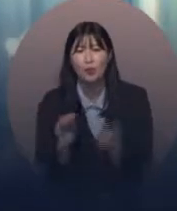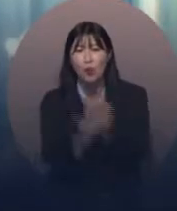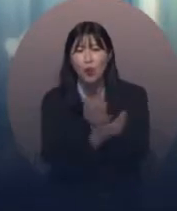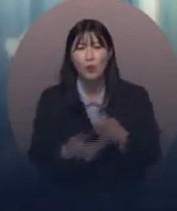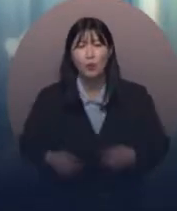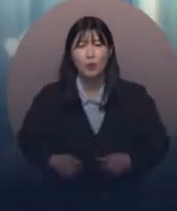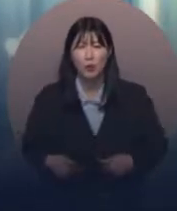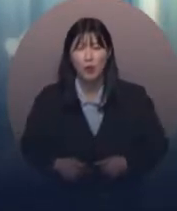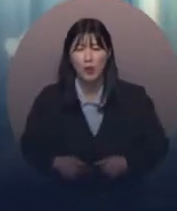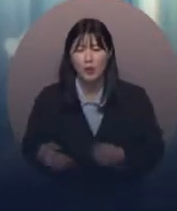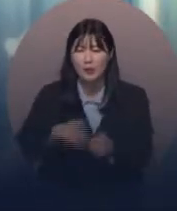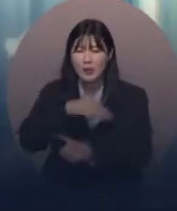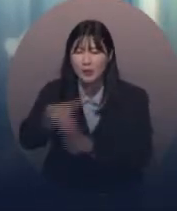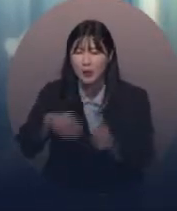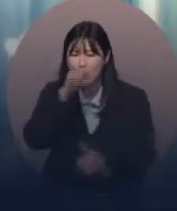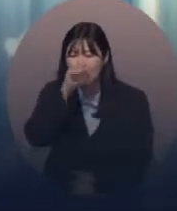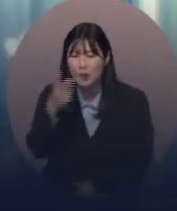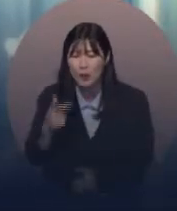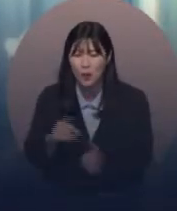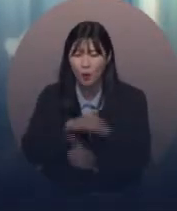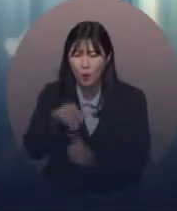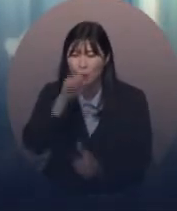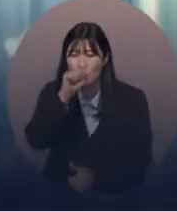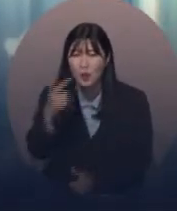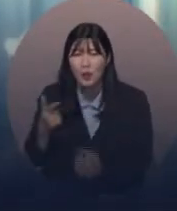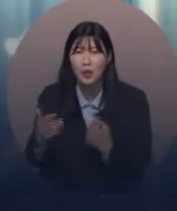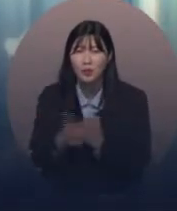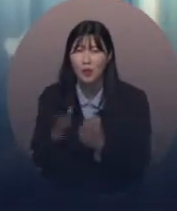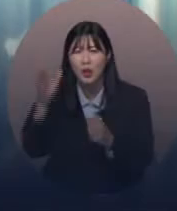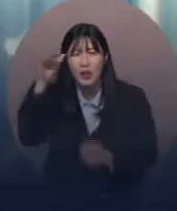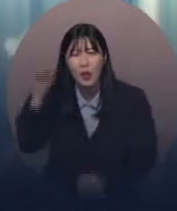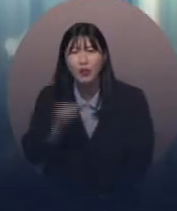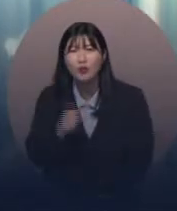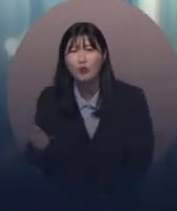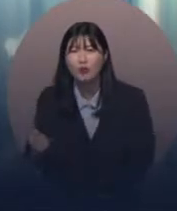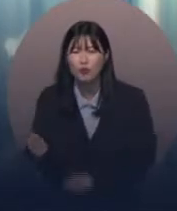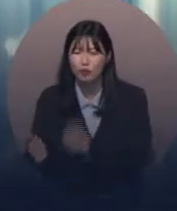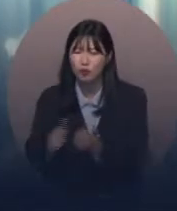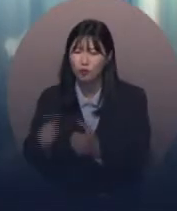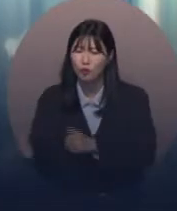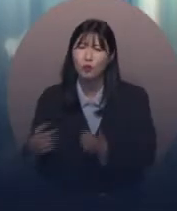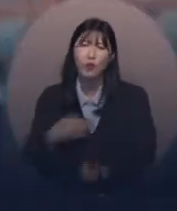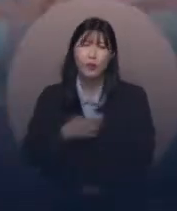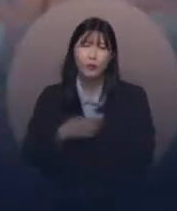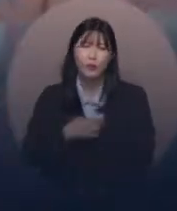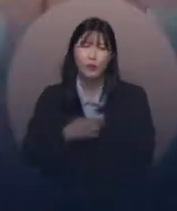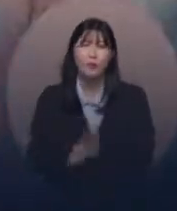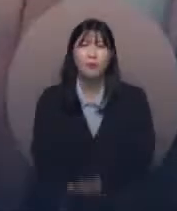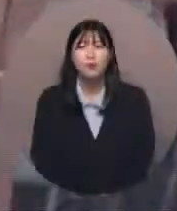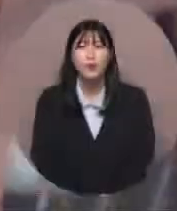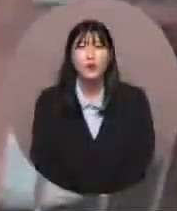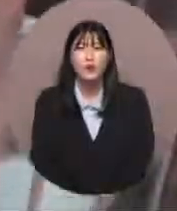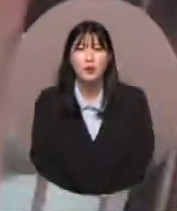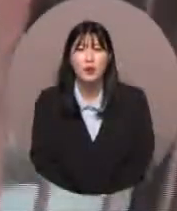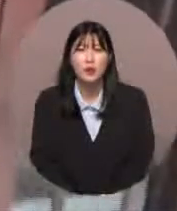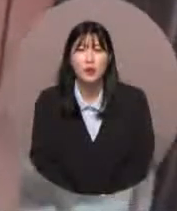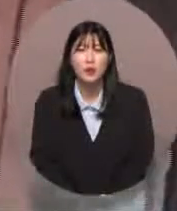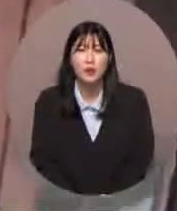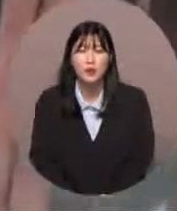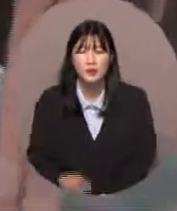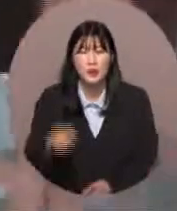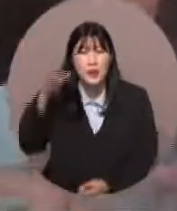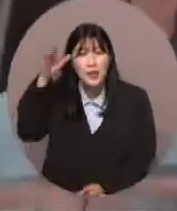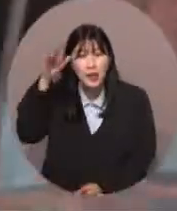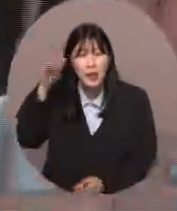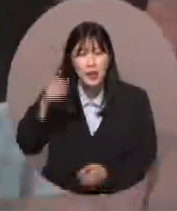이거예요. 이런 개농장들이 되게 열악해요. 그러다 보니까 아이들이 많이 죽어요. 그동안 소홀했던 학대견에